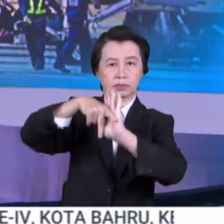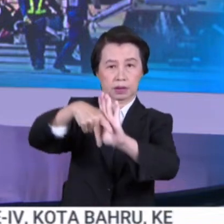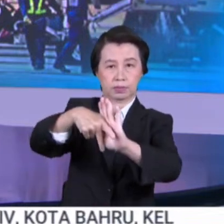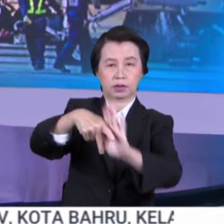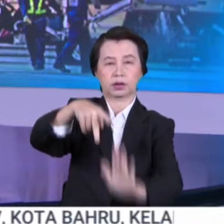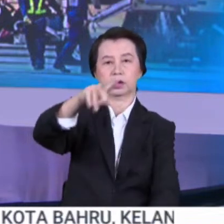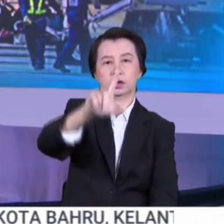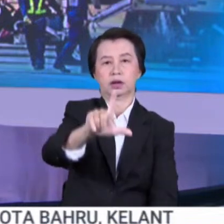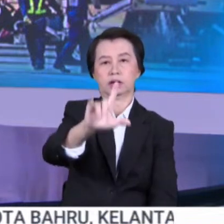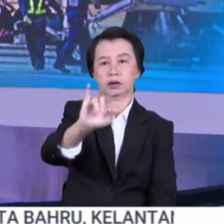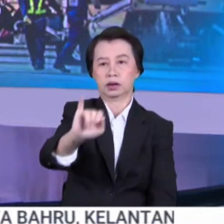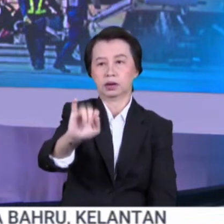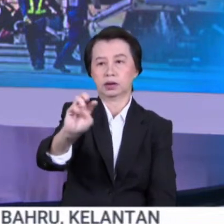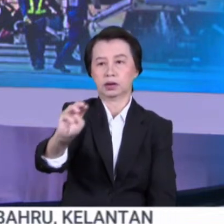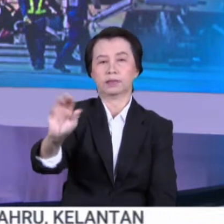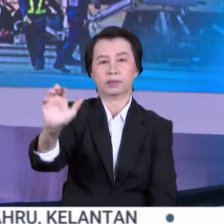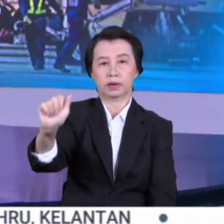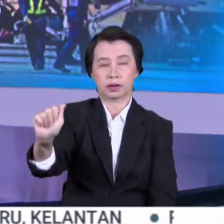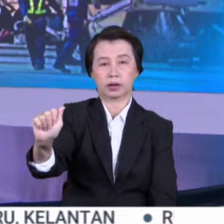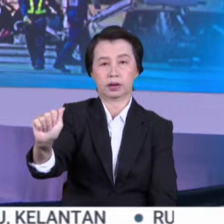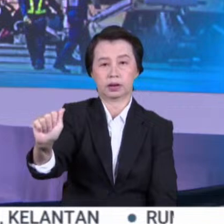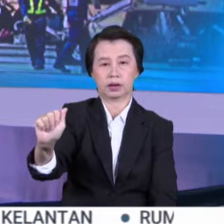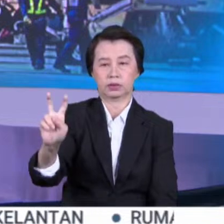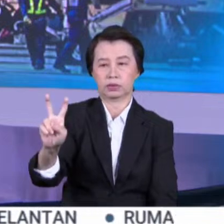dan Maritim Antarabangsa Langkawi